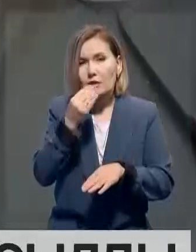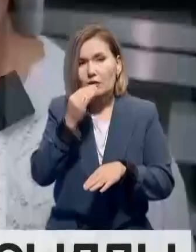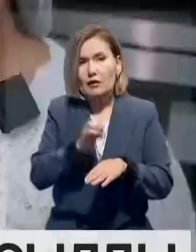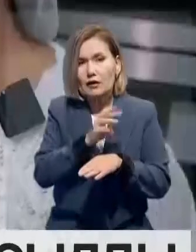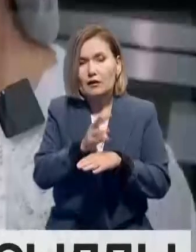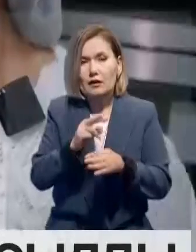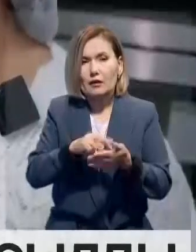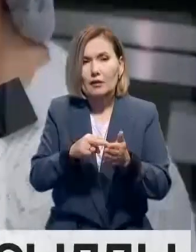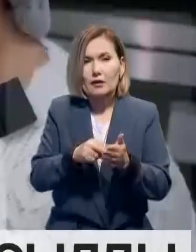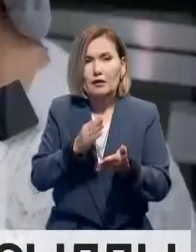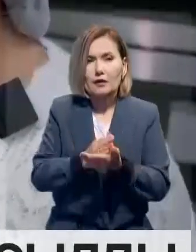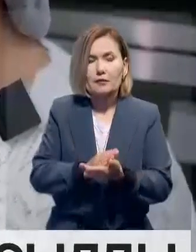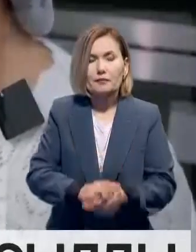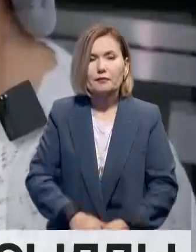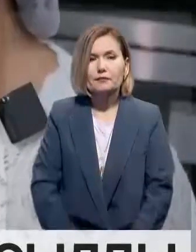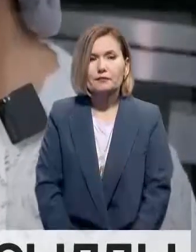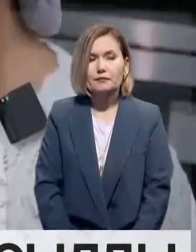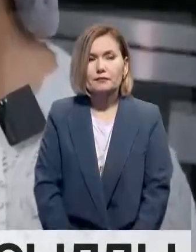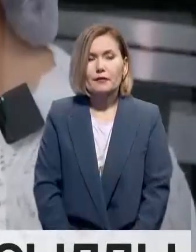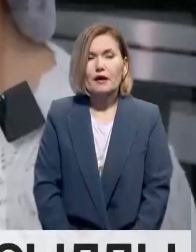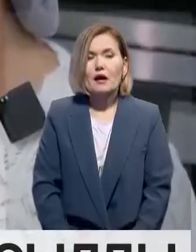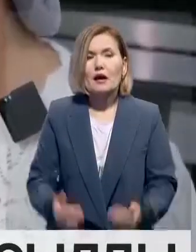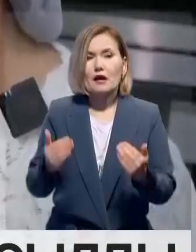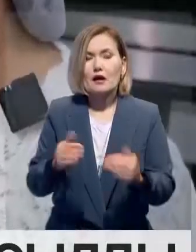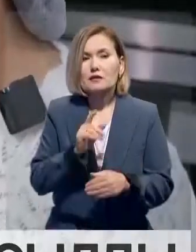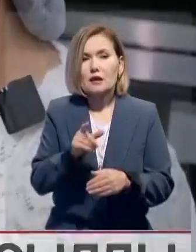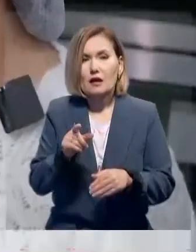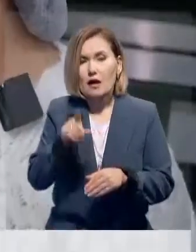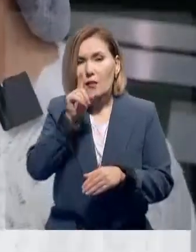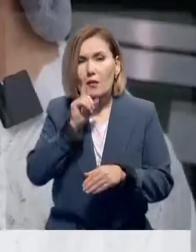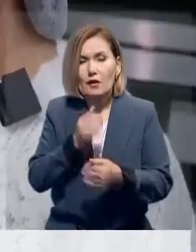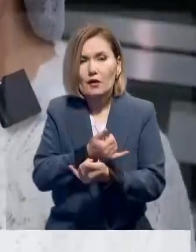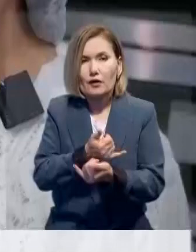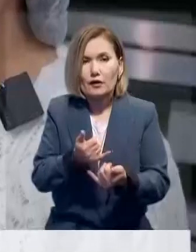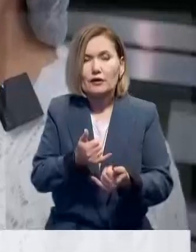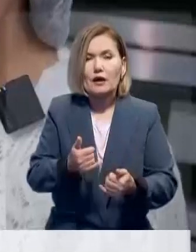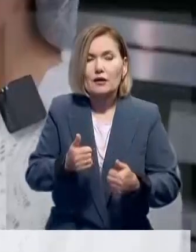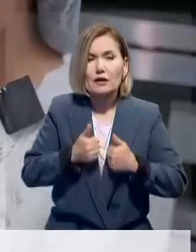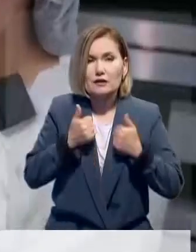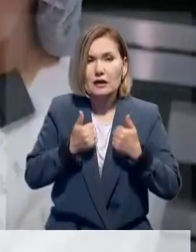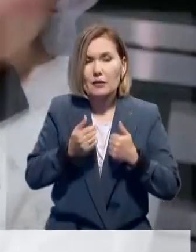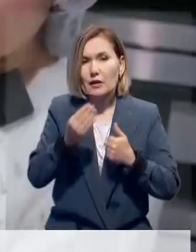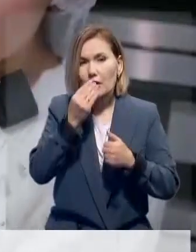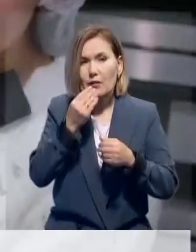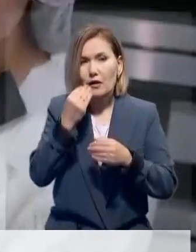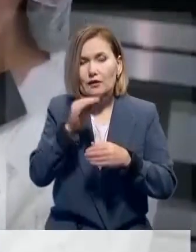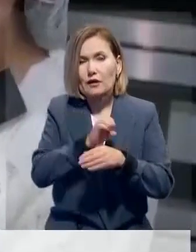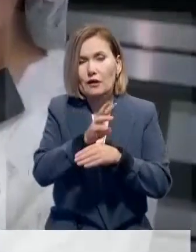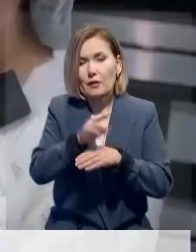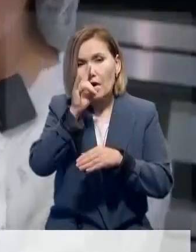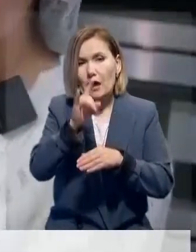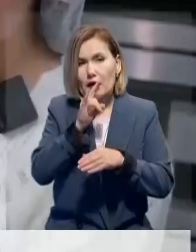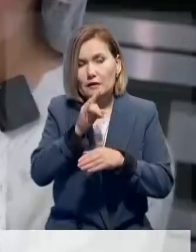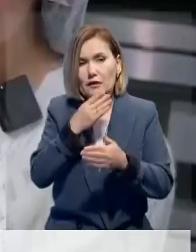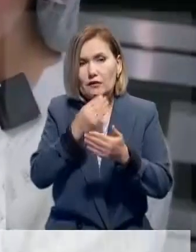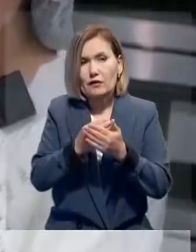қамту. Сейчас выкладываюсь на 1000%. Тұтынушыға барынша пайдалы тағам тасымалдауға тырысамыз. Оларды дайындау барысында тек Қазақстанда жасалған